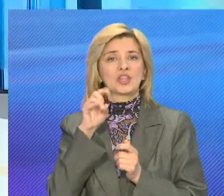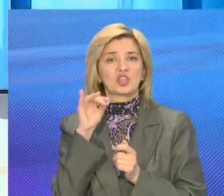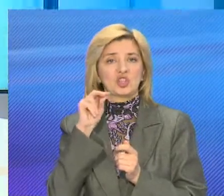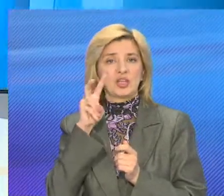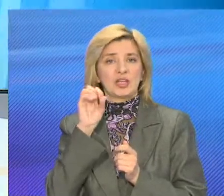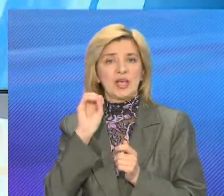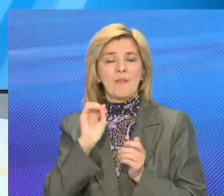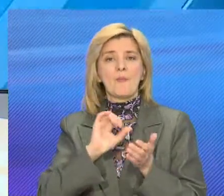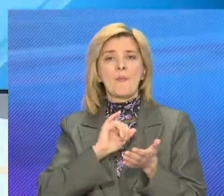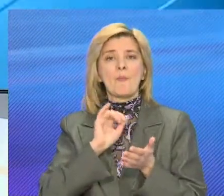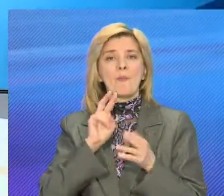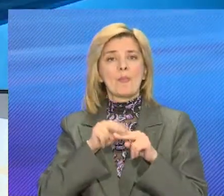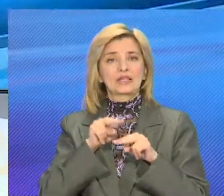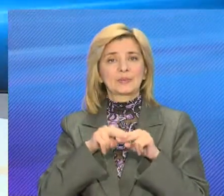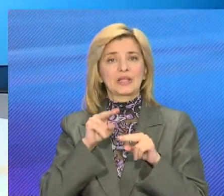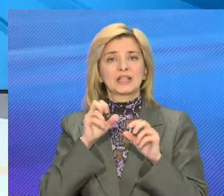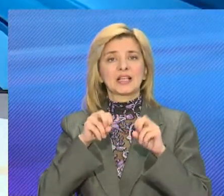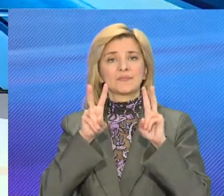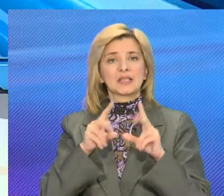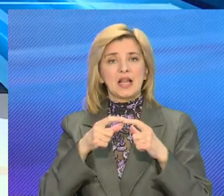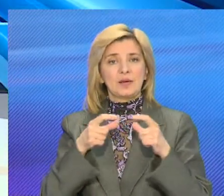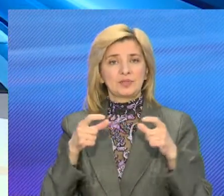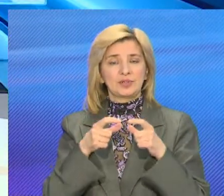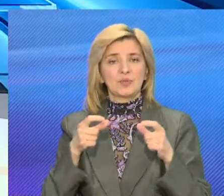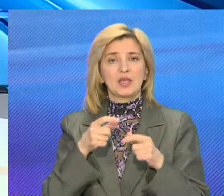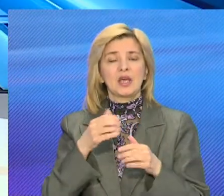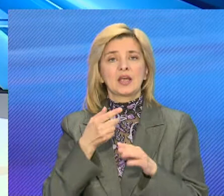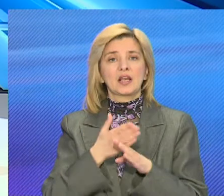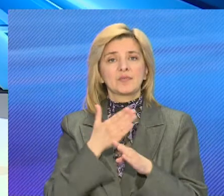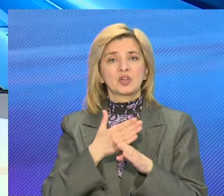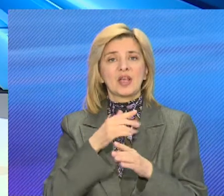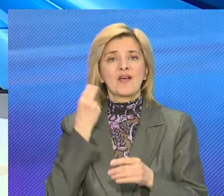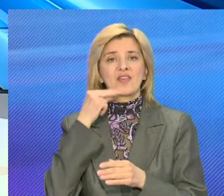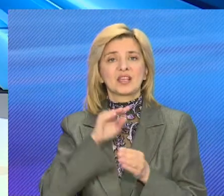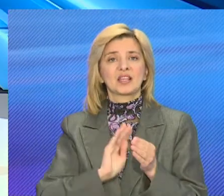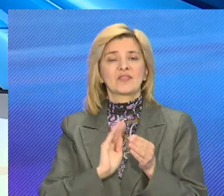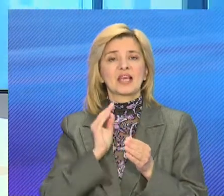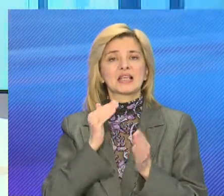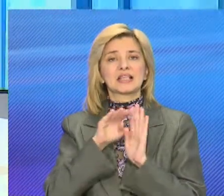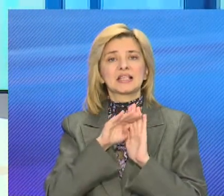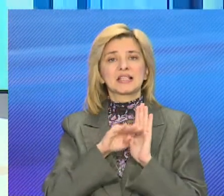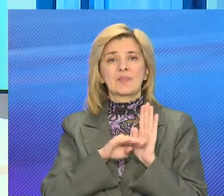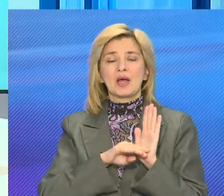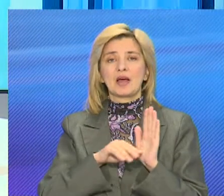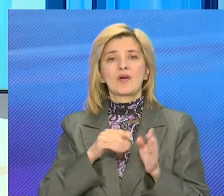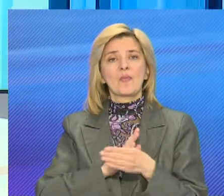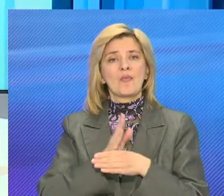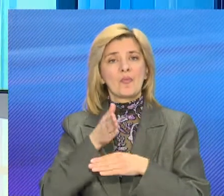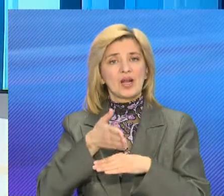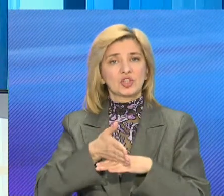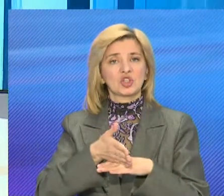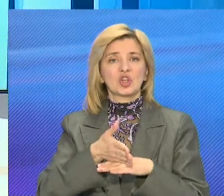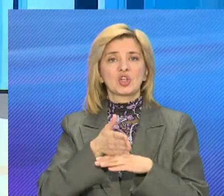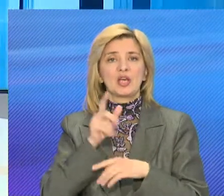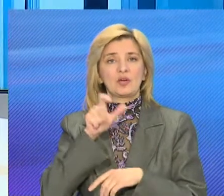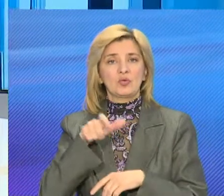чыпе, распрацоўваецца электронная сістэма для эфектыўнага звароту грамадзян ў дзяржорганы, якая дасць магчымасць адсочваць кожны этап